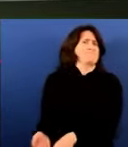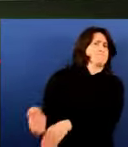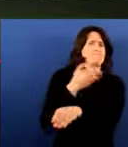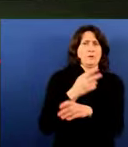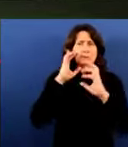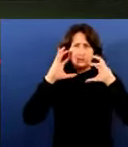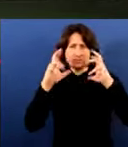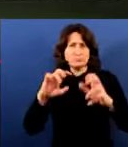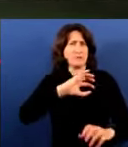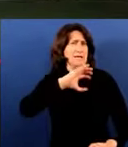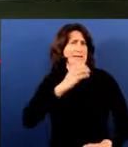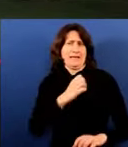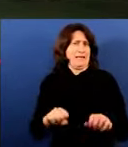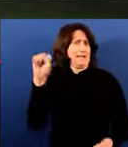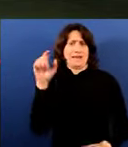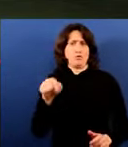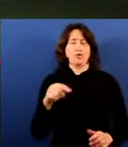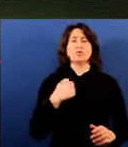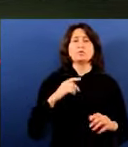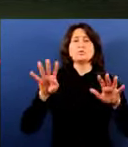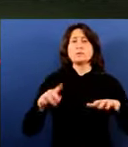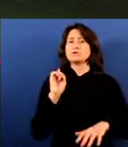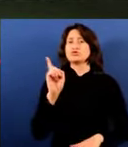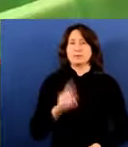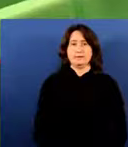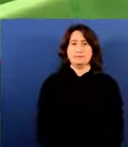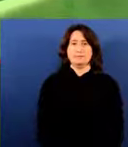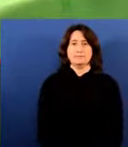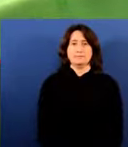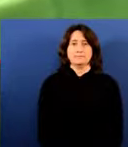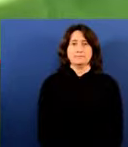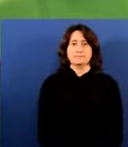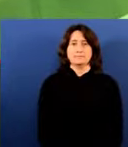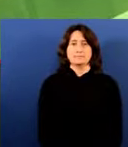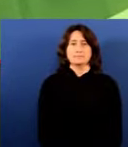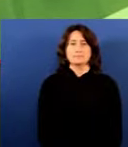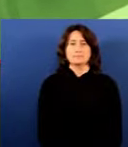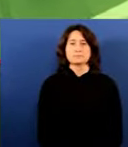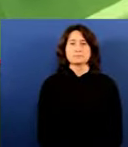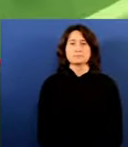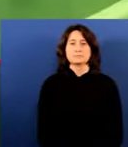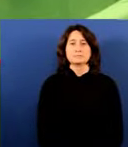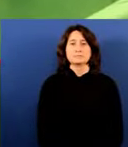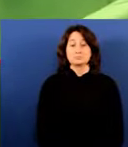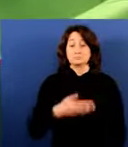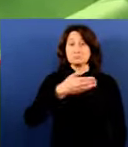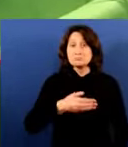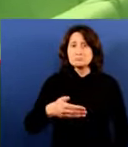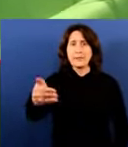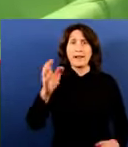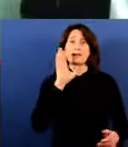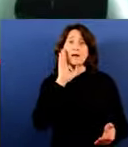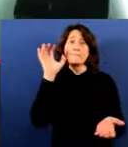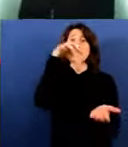Jauregia handitzerakoan biltzar zentroaren prestazioak hobetzea izan da helburua. Eremu bat sortu da, 2200